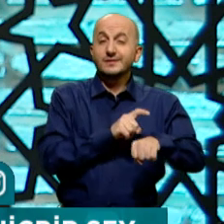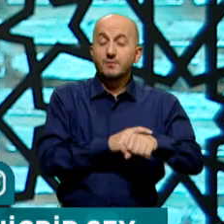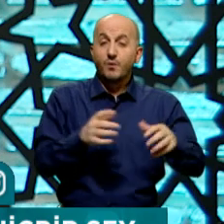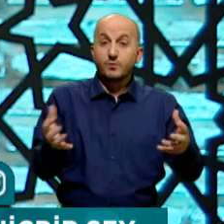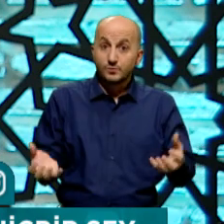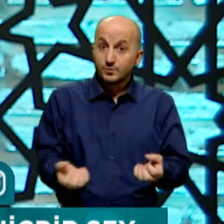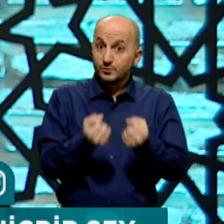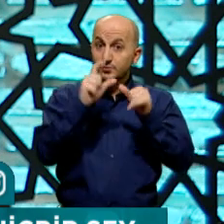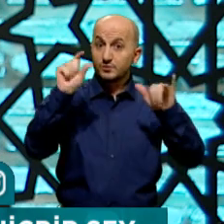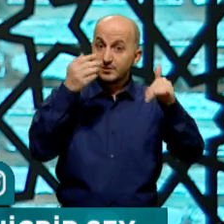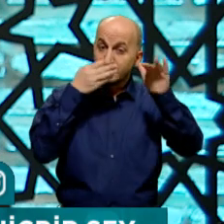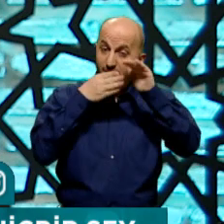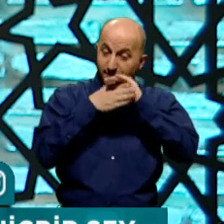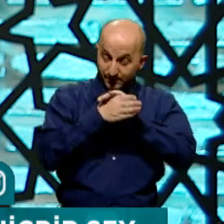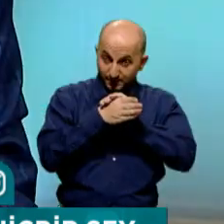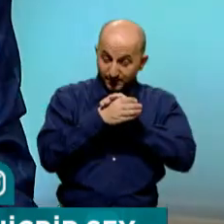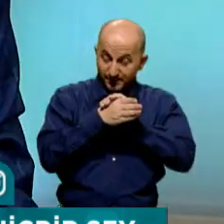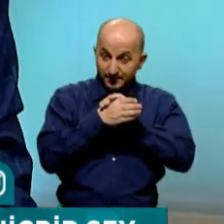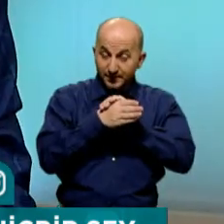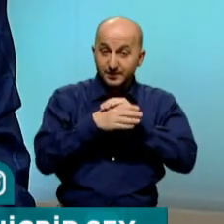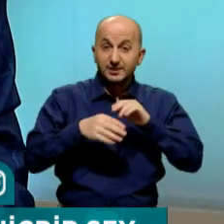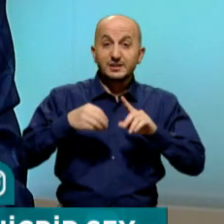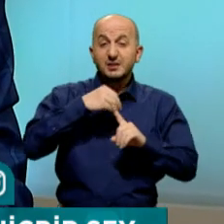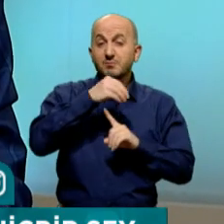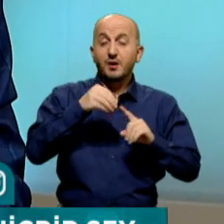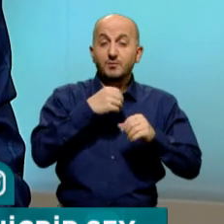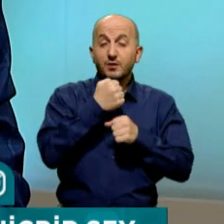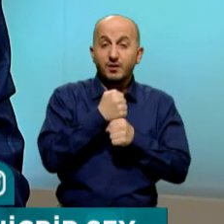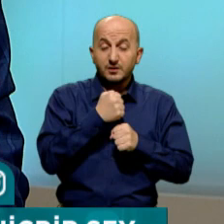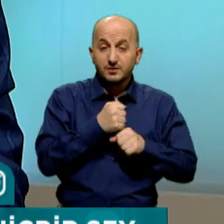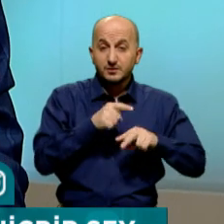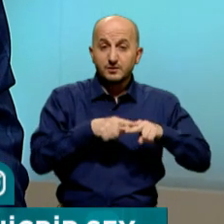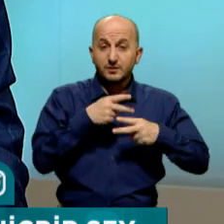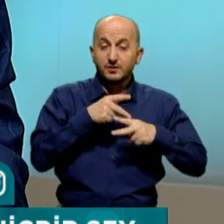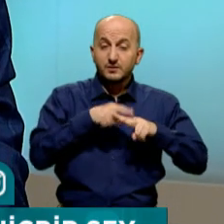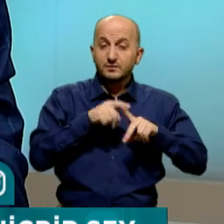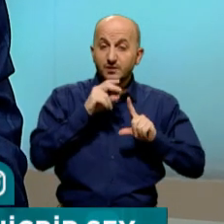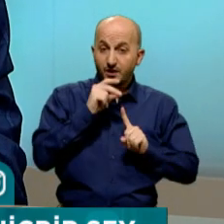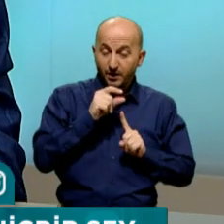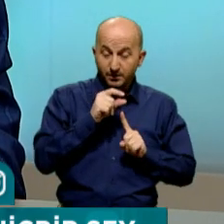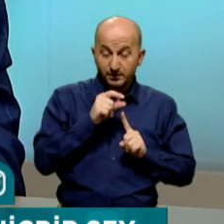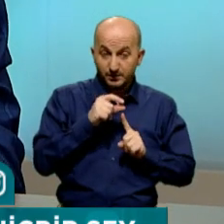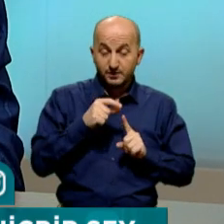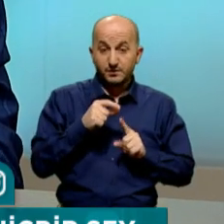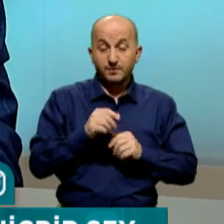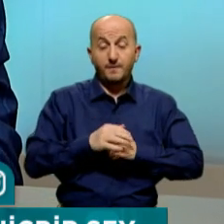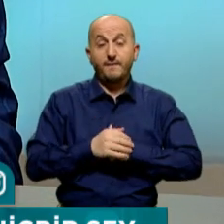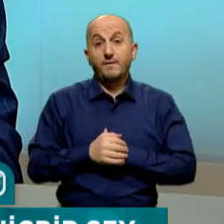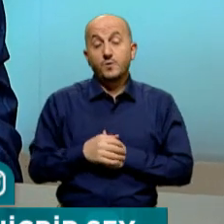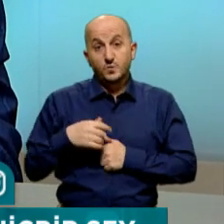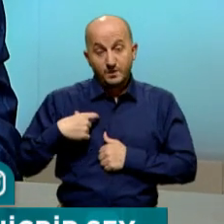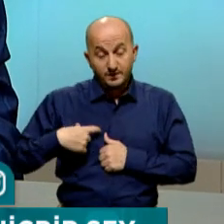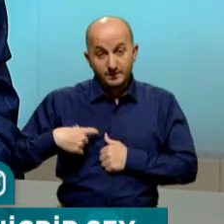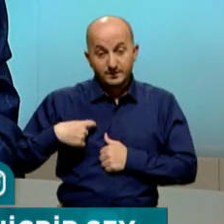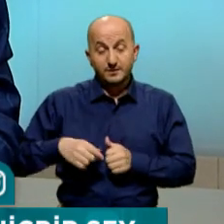kurtuluşa erer mi? İmam Gazali rahimahullah ve diğer ulemamız, mesela özellikle İmam Gazan El-İktisat